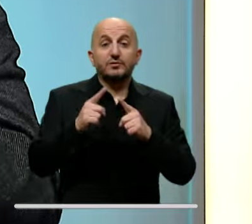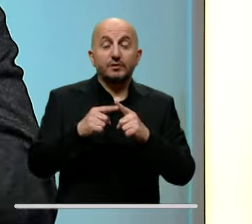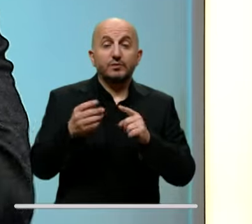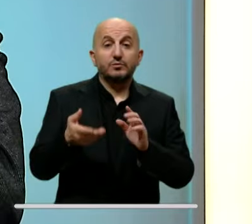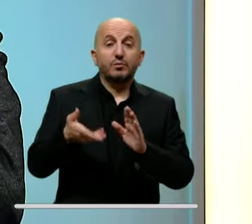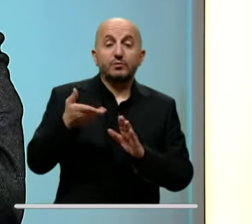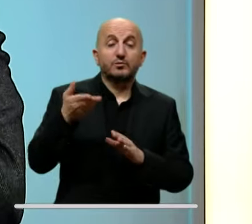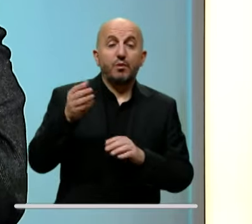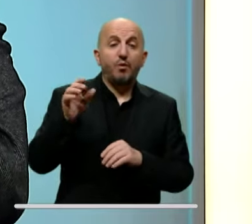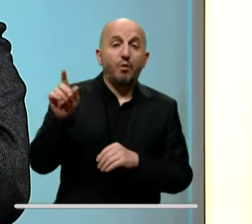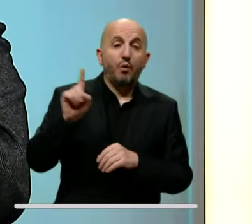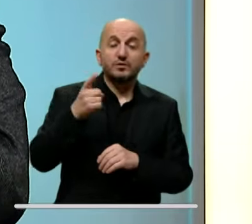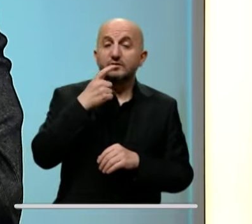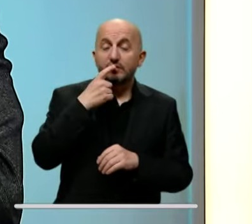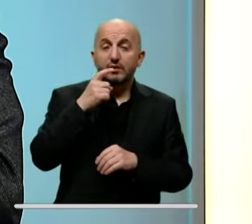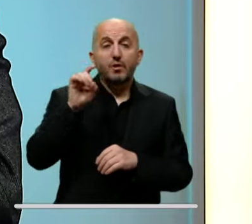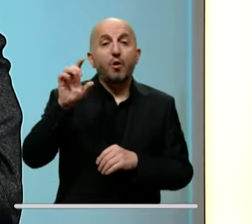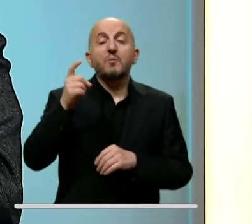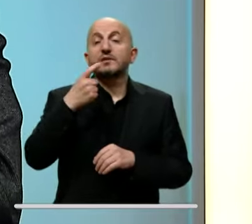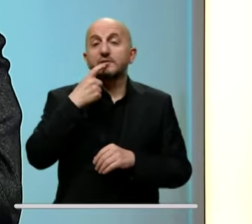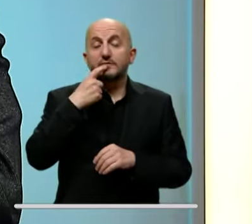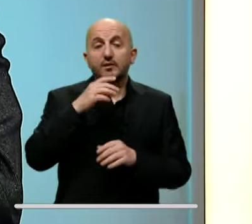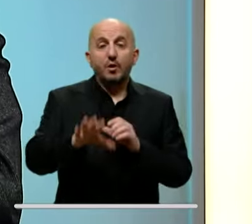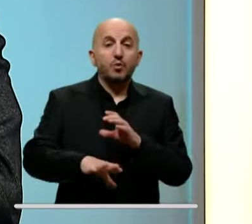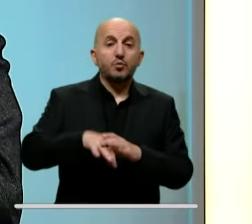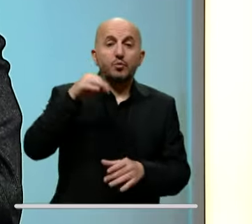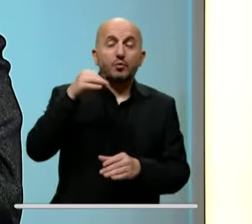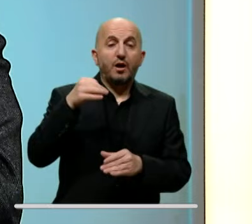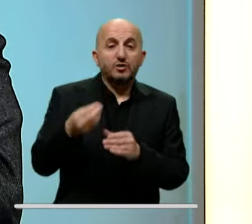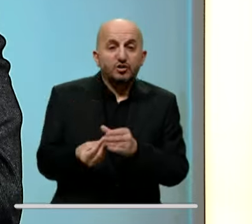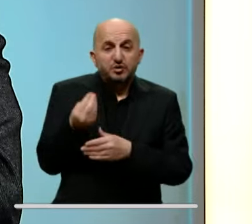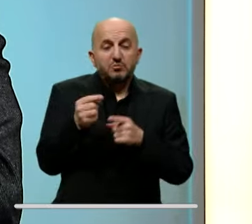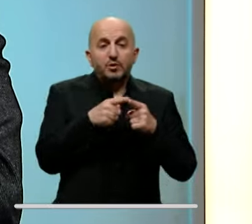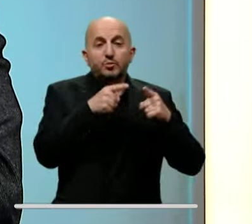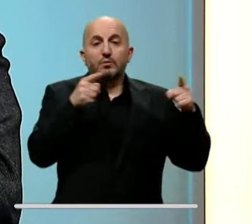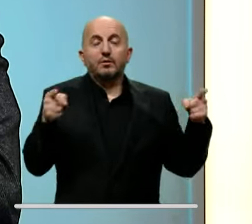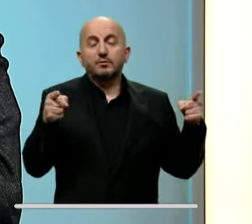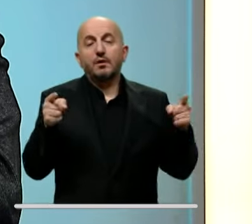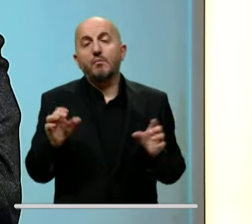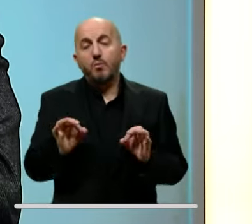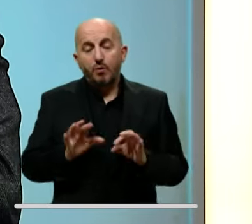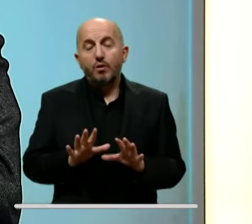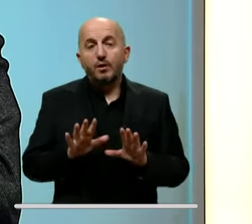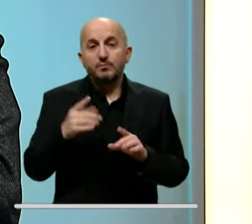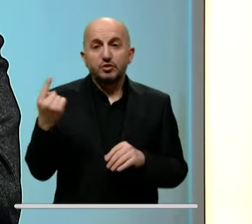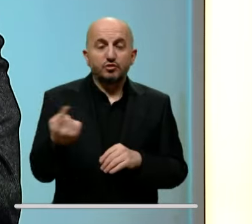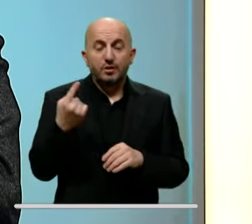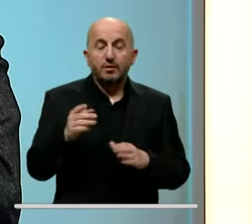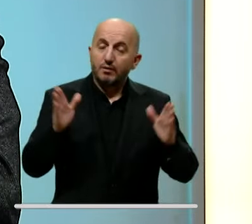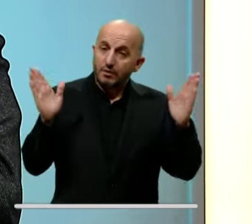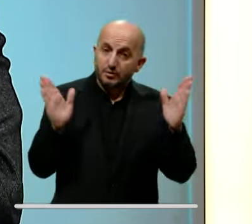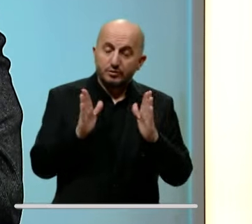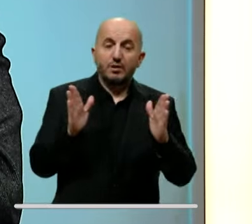seneyi 15 seneyi bulmuş Eee kura çıkma süresi Eee böyle bir durumla karşı